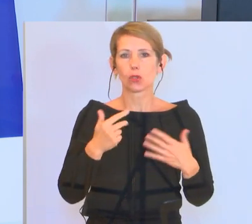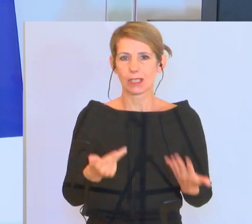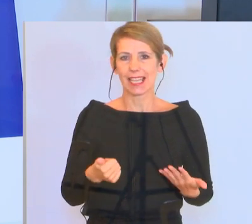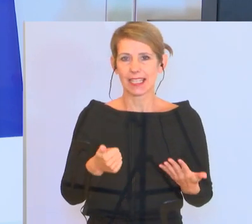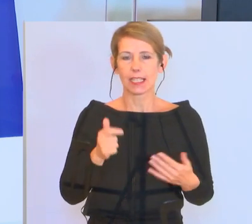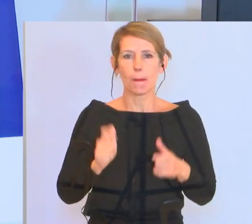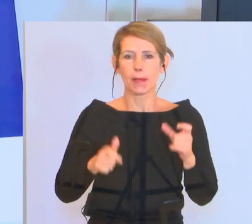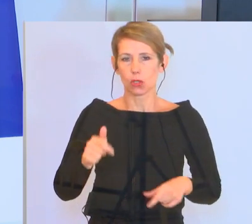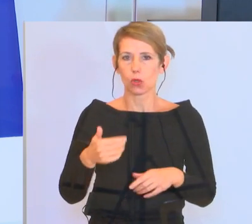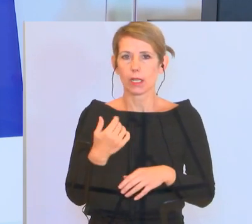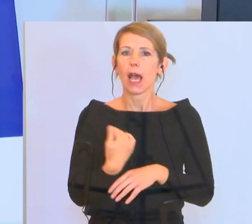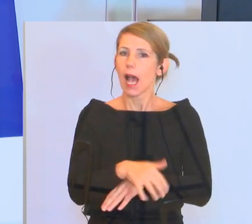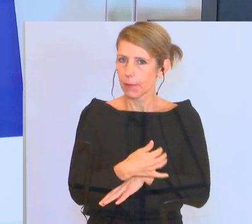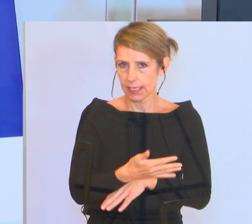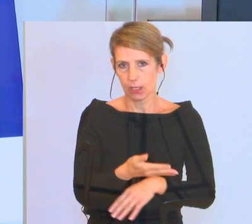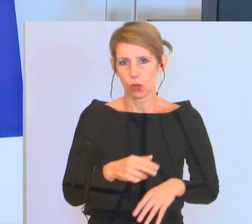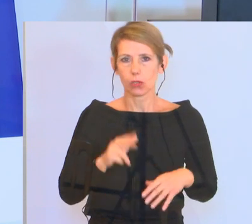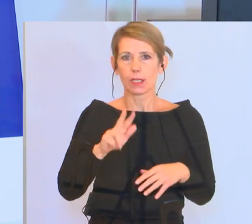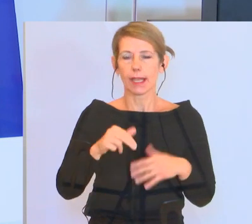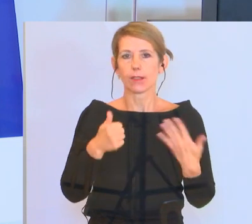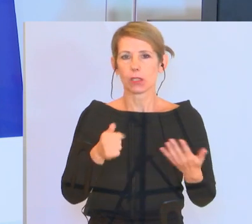346.068 Personen arbeitslos und